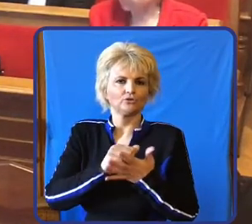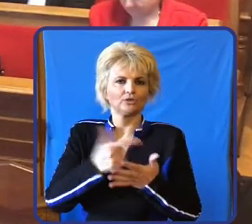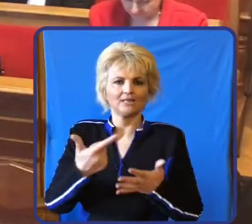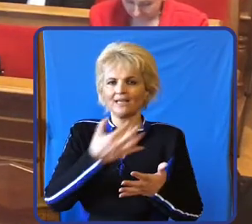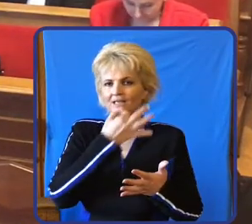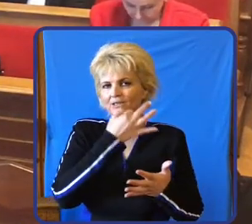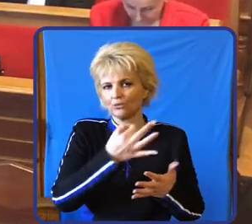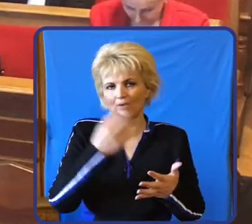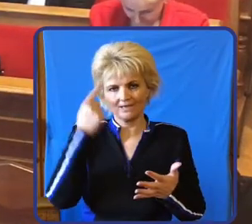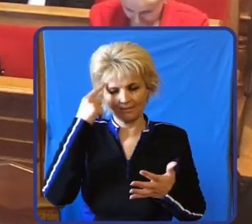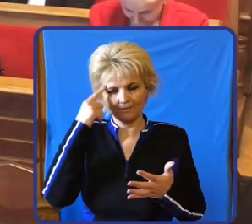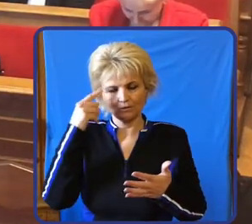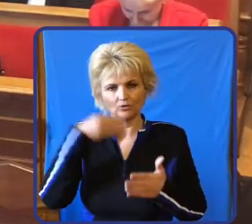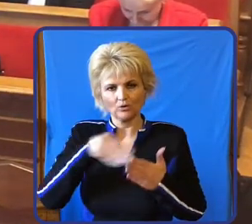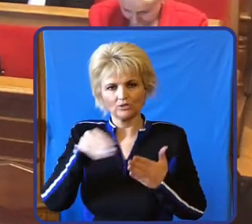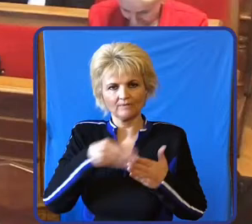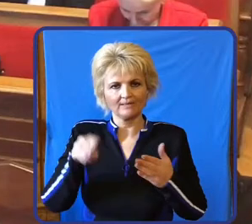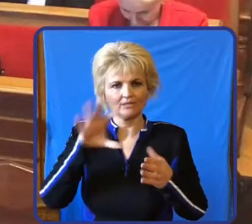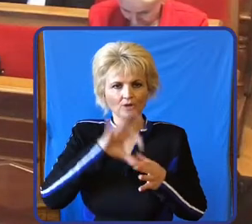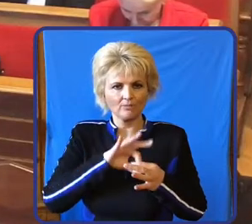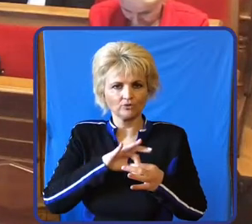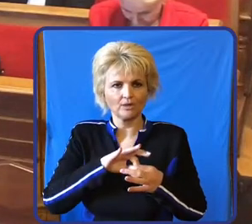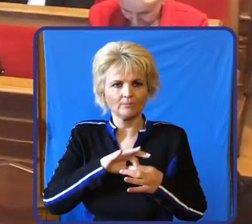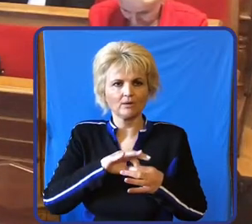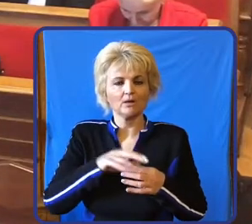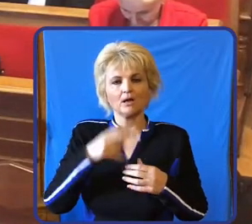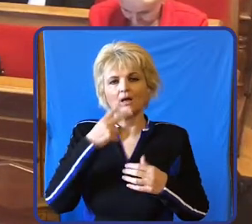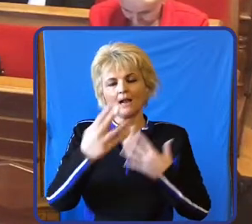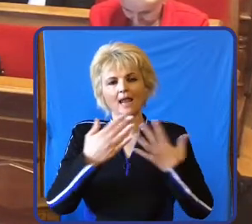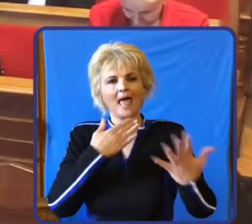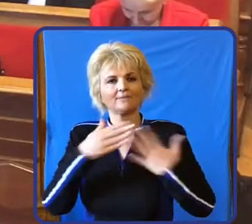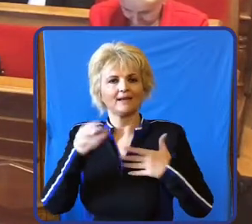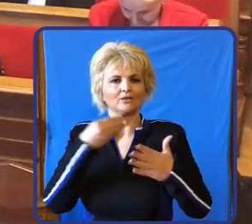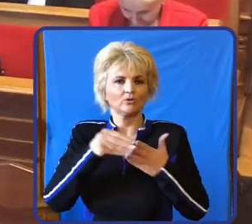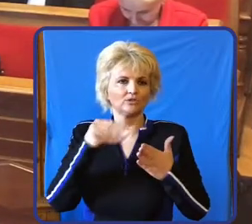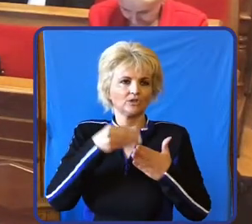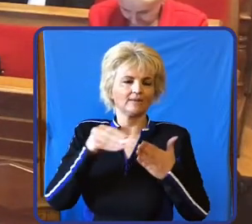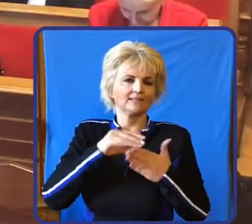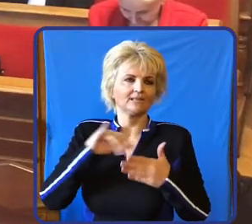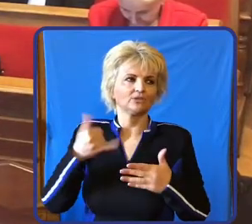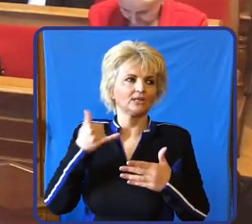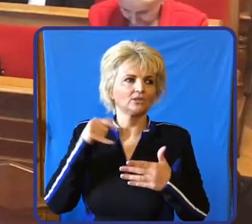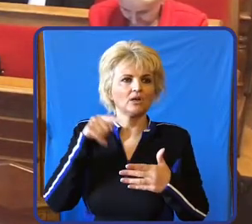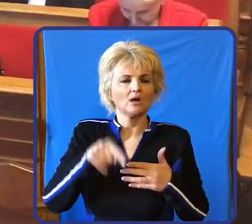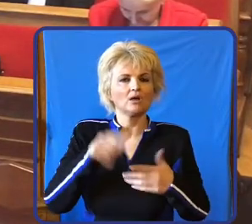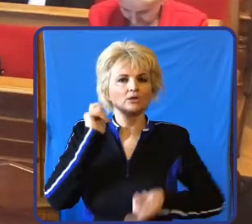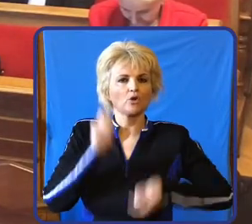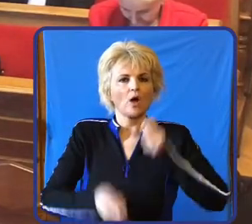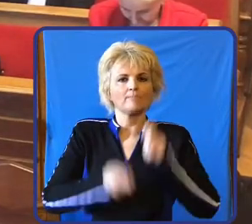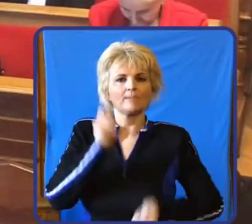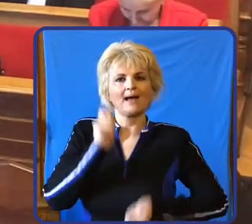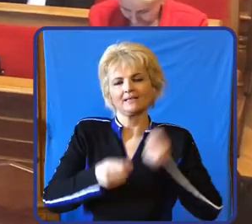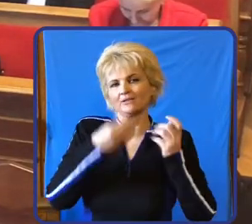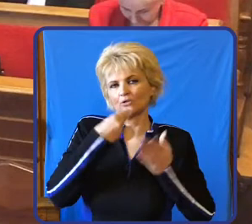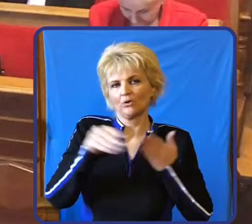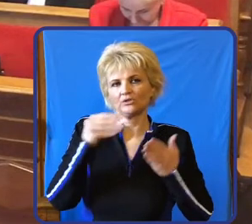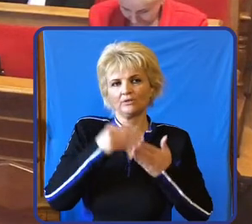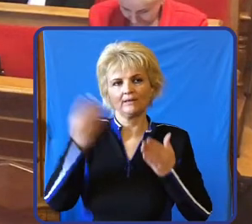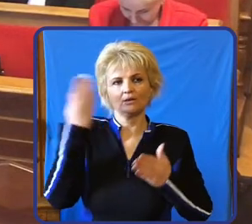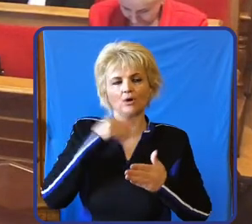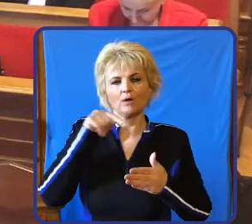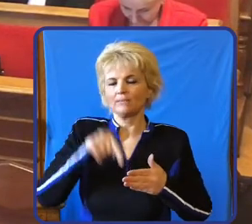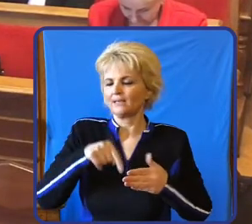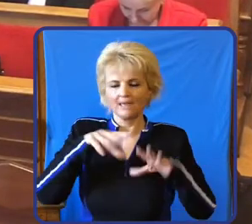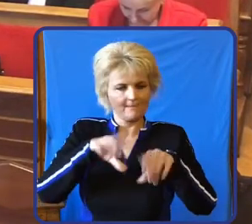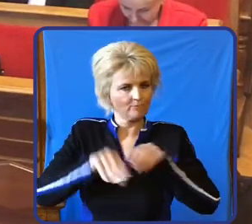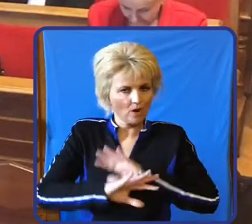a költségvetésről eszembe, amikor átnéztem, az, hogy látványköltségvetés, illetőleg az, hogy kampányköltségvetés. Tehát, hogyha mi ezzel már nem